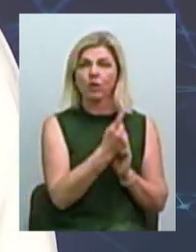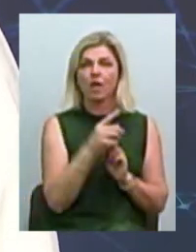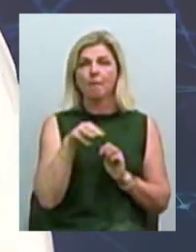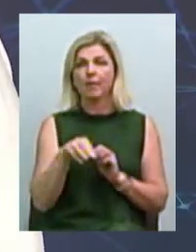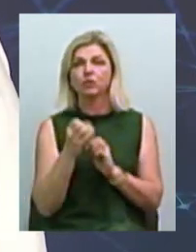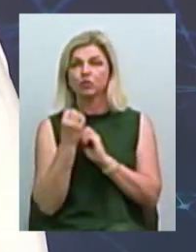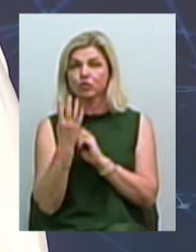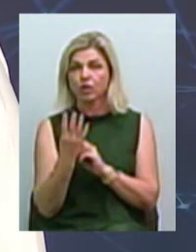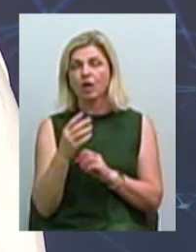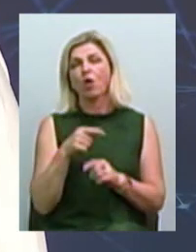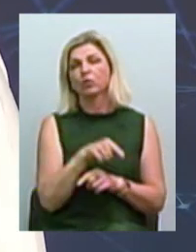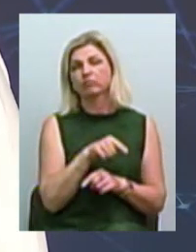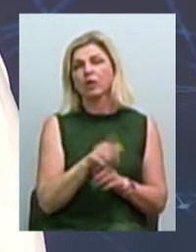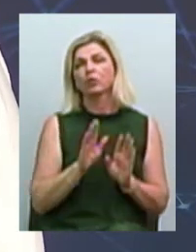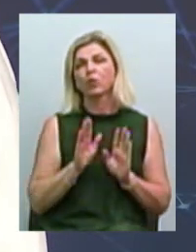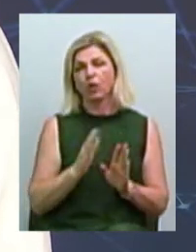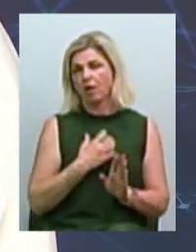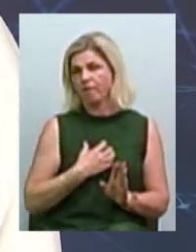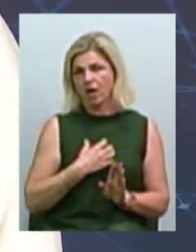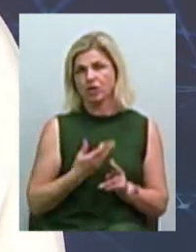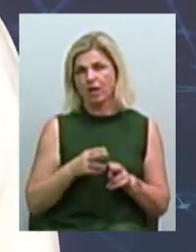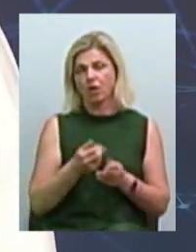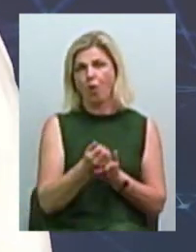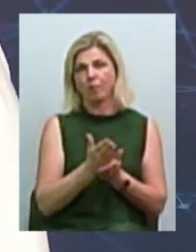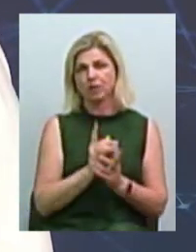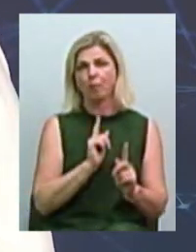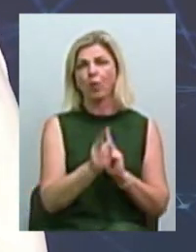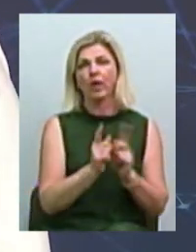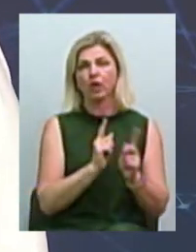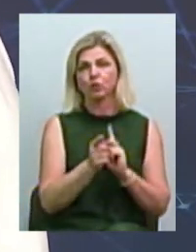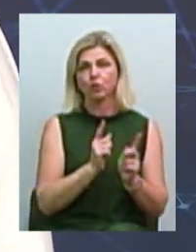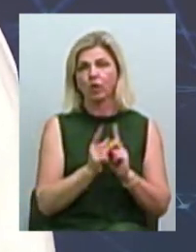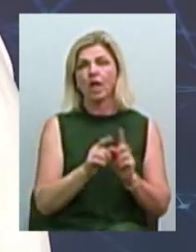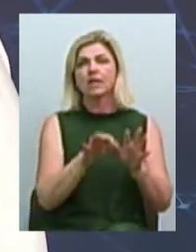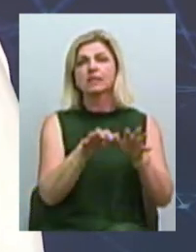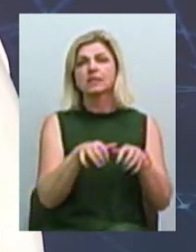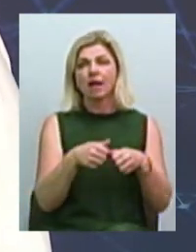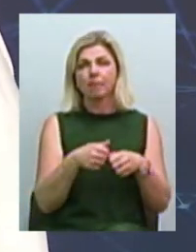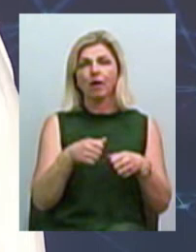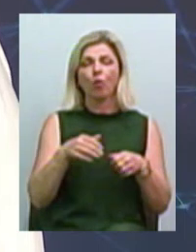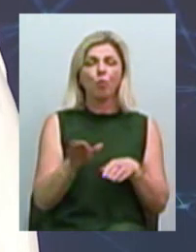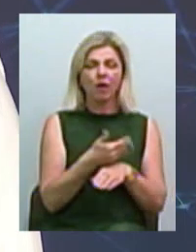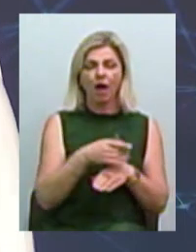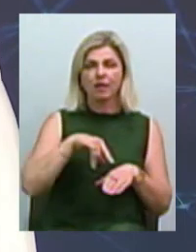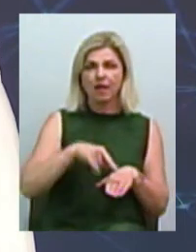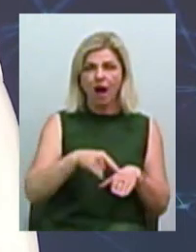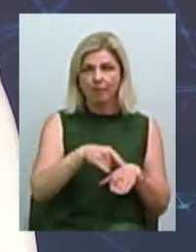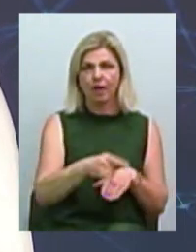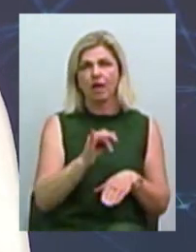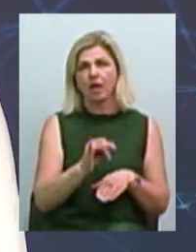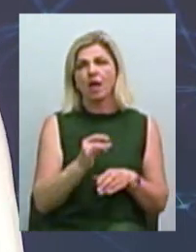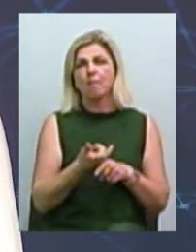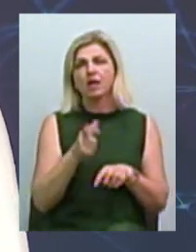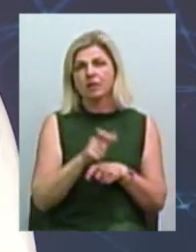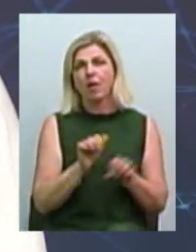Н-14, то в пріоритетах це тільки забезпечення проїзду. Тобто ну, забрати ямковість і мінімально забезпечити, щоб люди могли